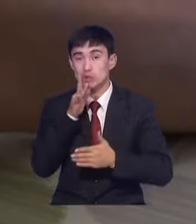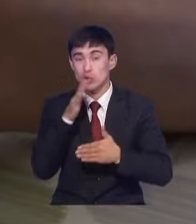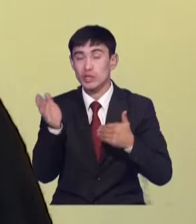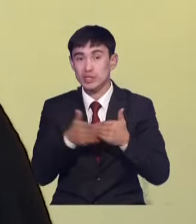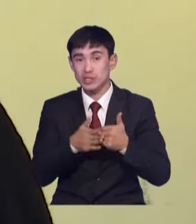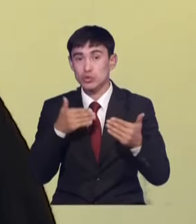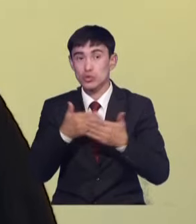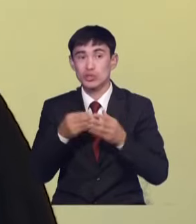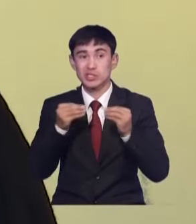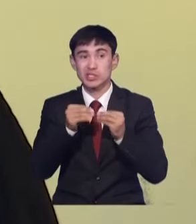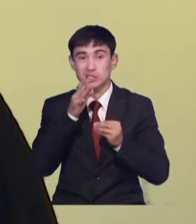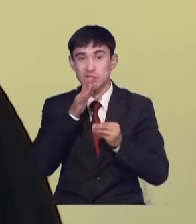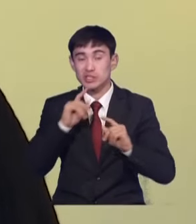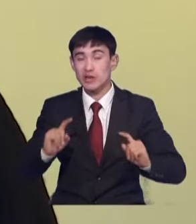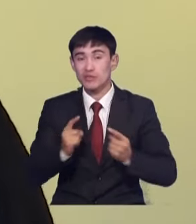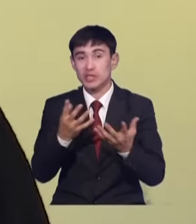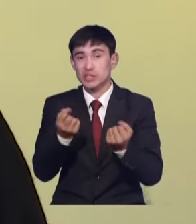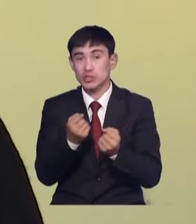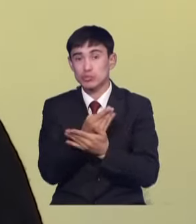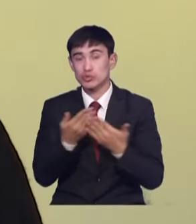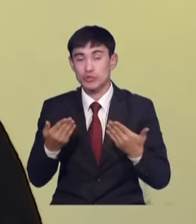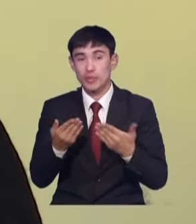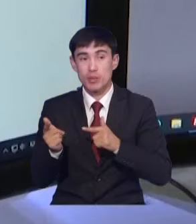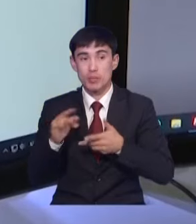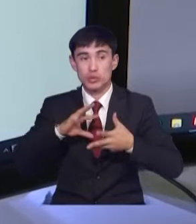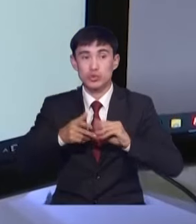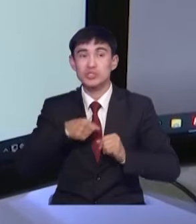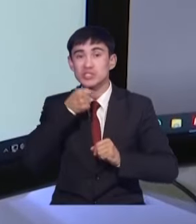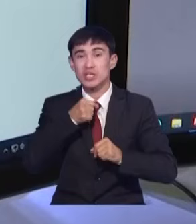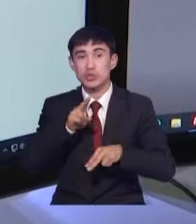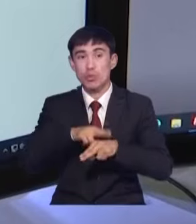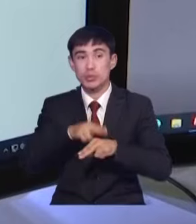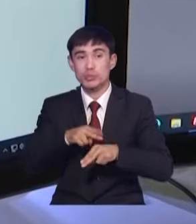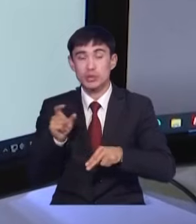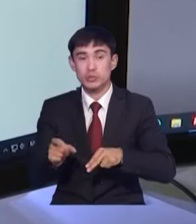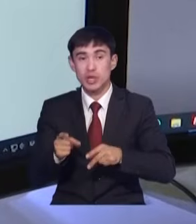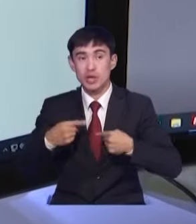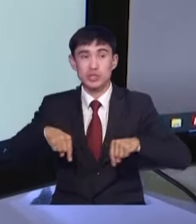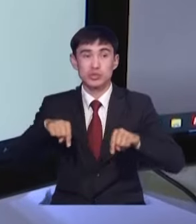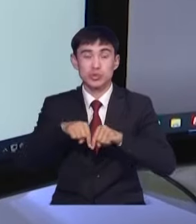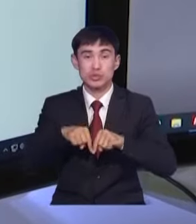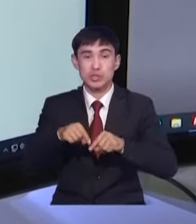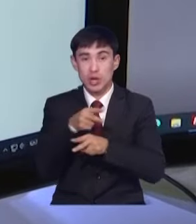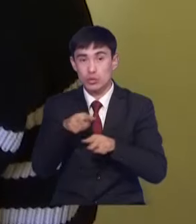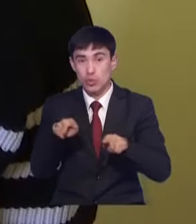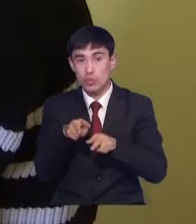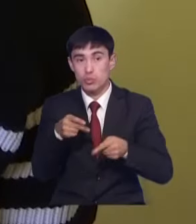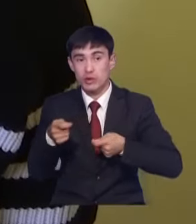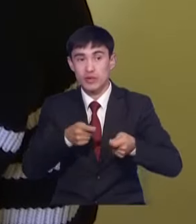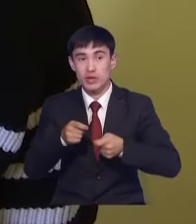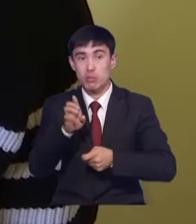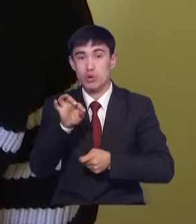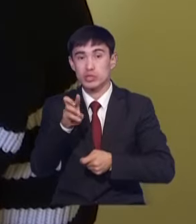наказания до 10 лет с конфискации имущества подытожил старший оперуполномоченные организационно контрольное управление